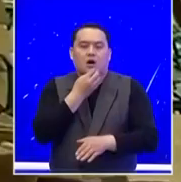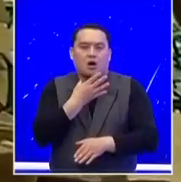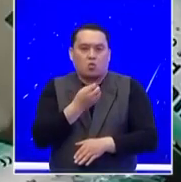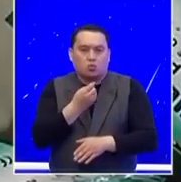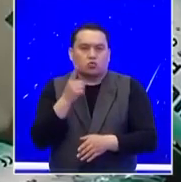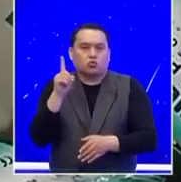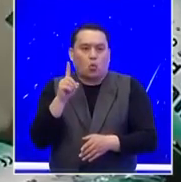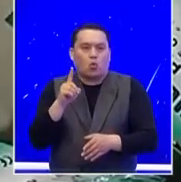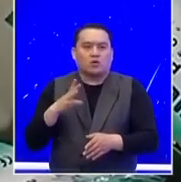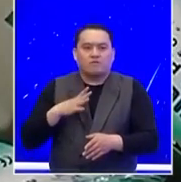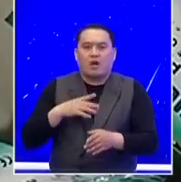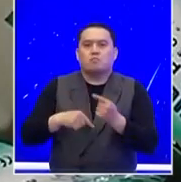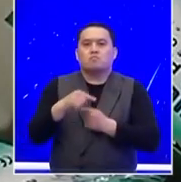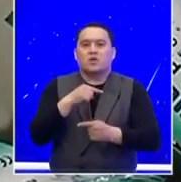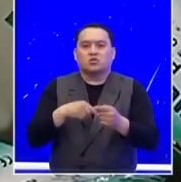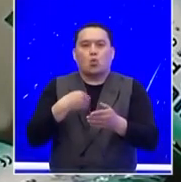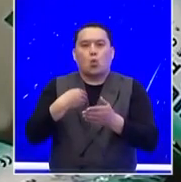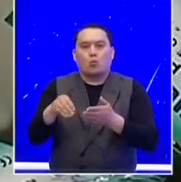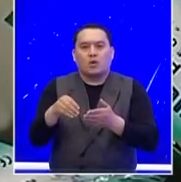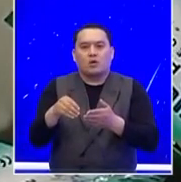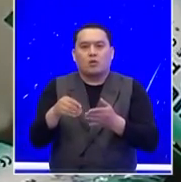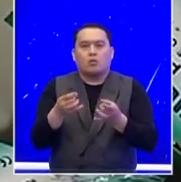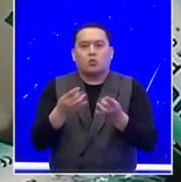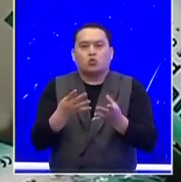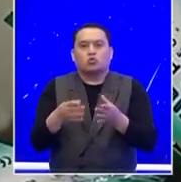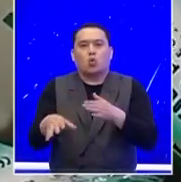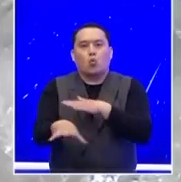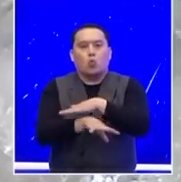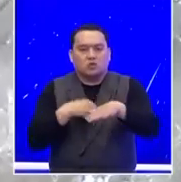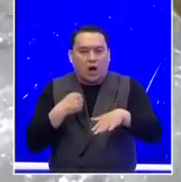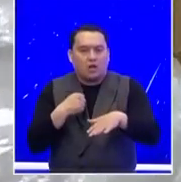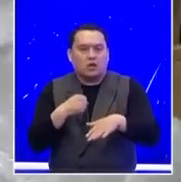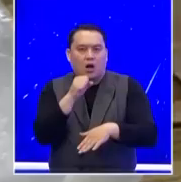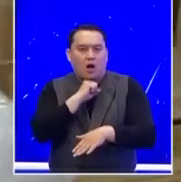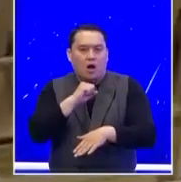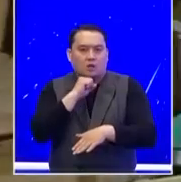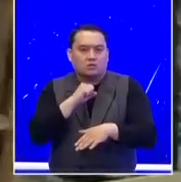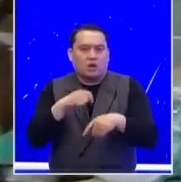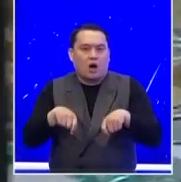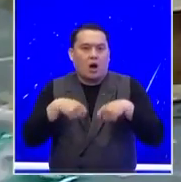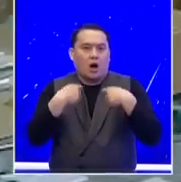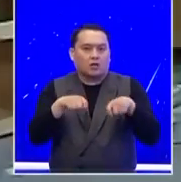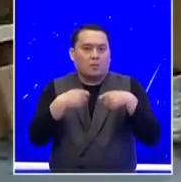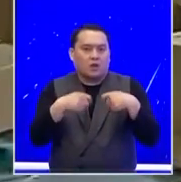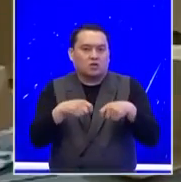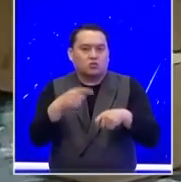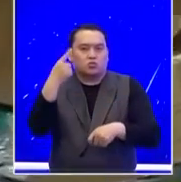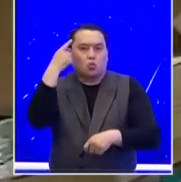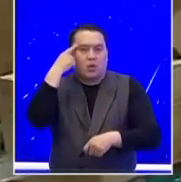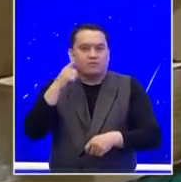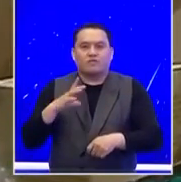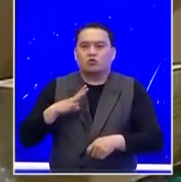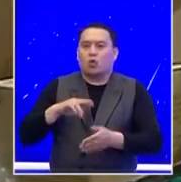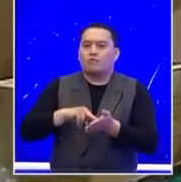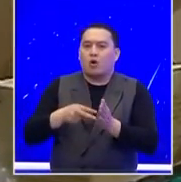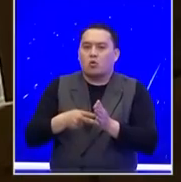только инвентарь горе-бизнесмен не купил, а банально украл. И, разумеется, отдать соседям собирался за непростое спасибо. Между